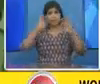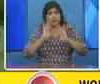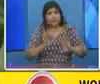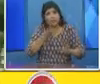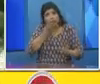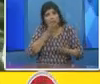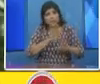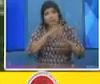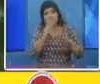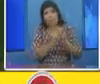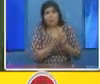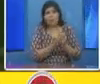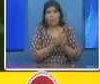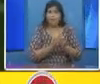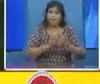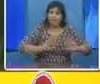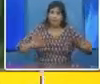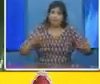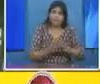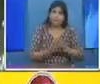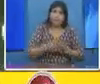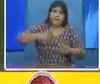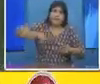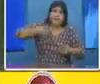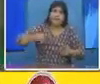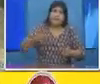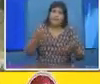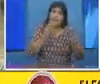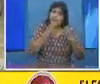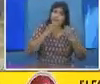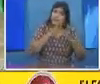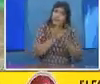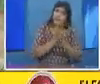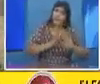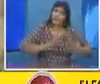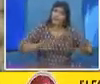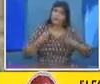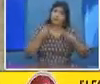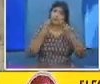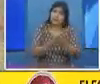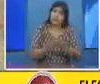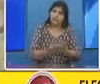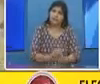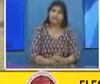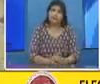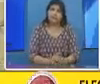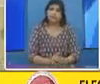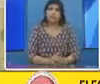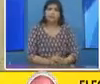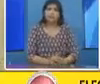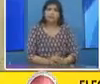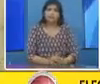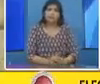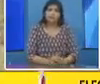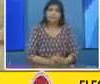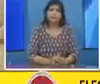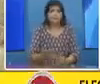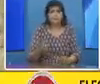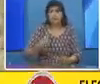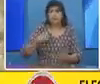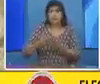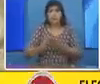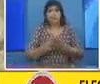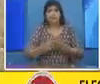बिजली, पानी समेत दैनिक जरूरत की हर तरह की सुविधा कराई गई। जाहिर